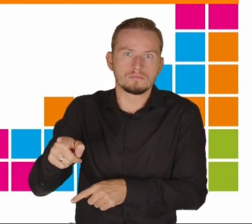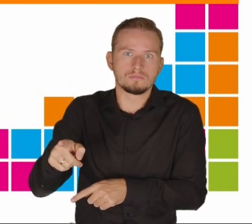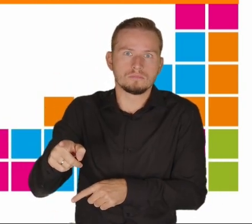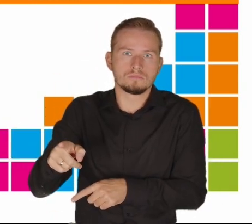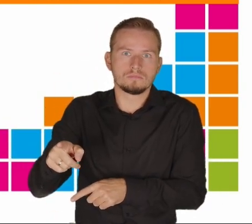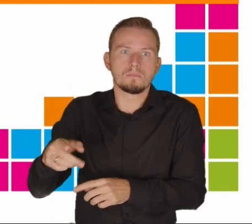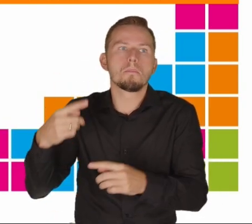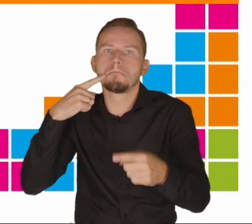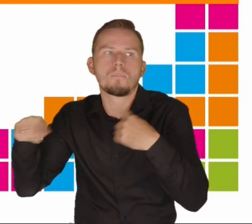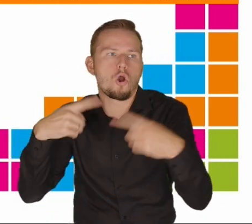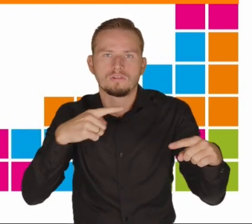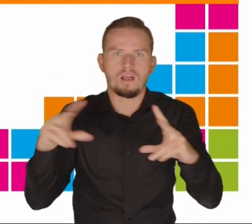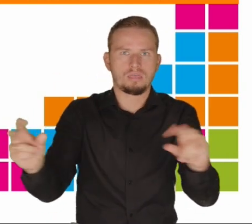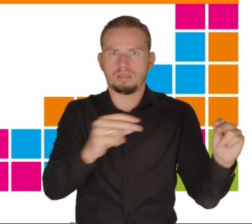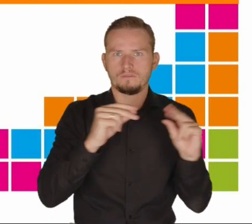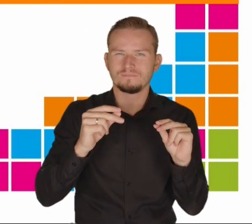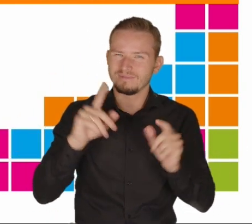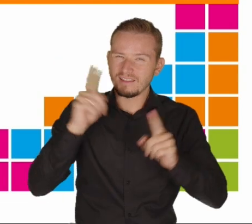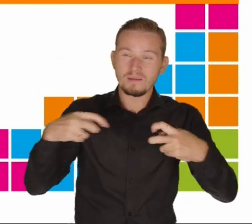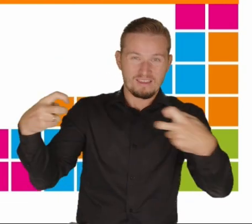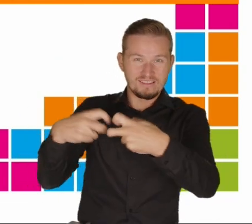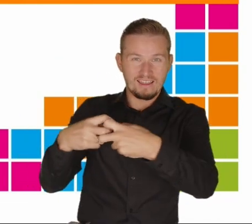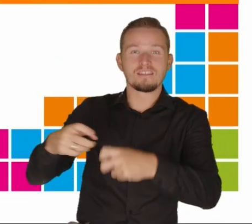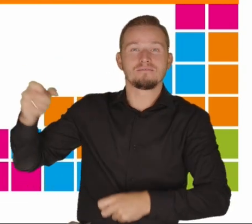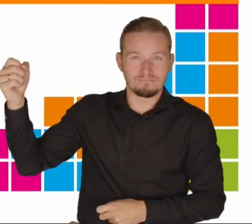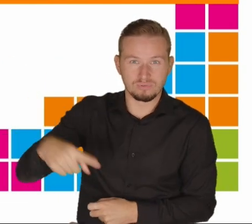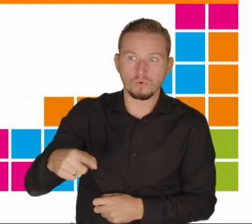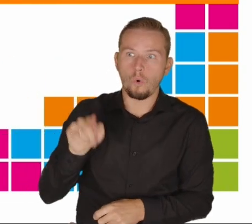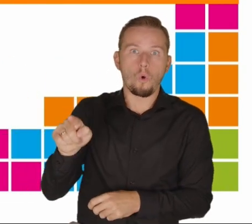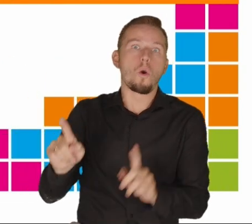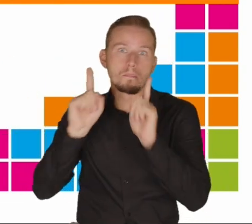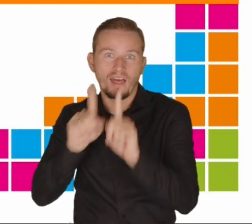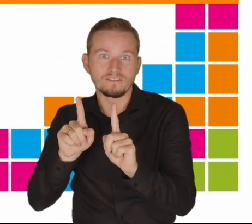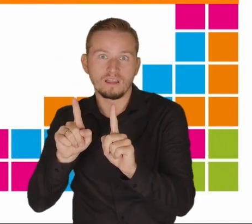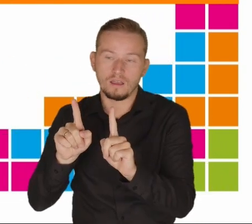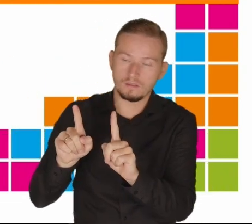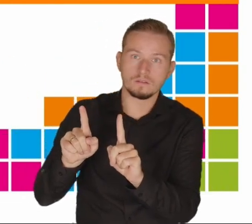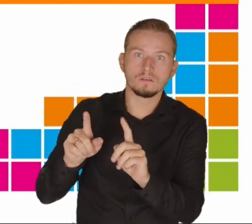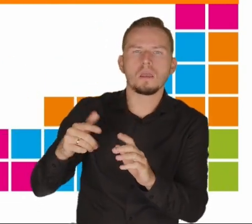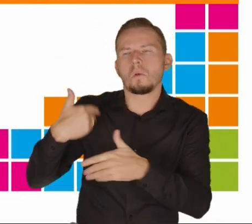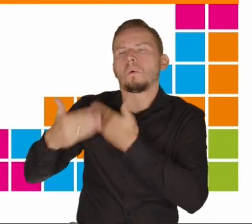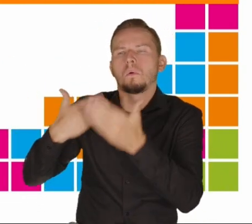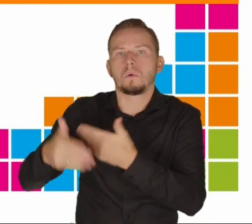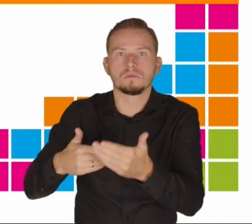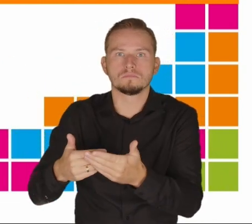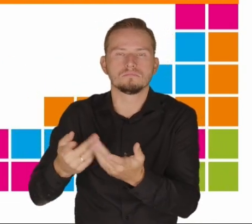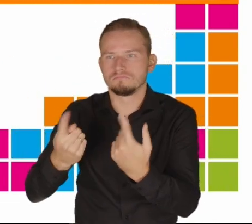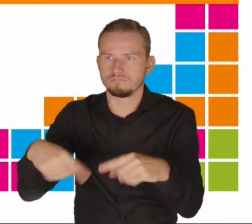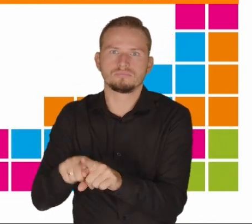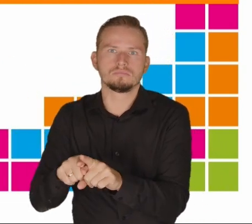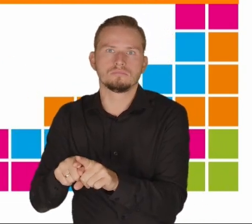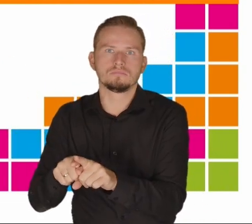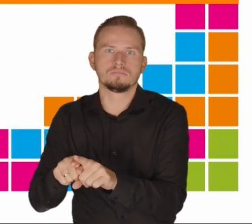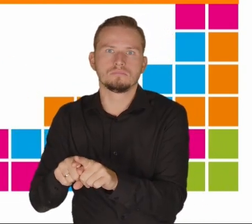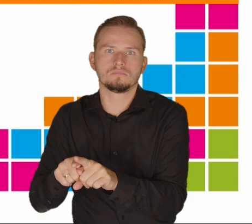tej internetowej przestrzeni, co jest uznawane za prawdę, może prawdą się stać. I na przykład takim challenge'em, o którym słyszeliśmy, no to jest